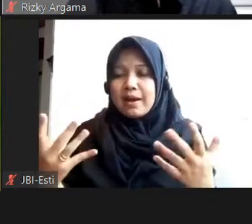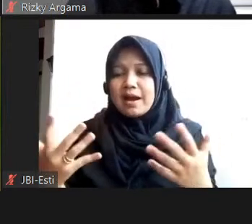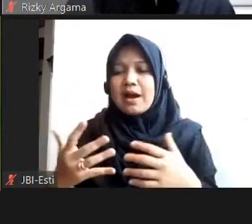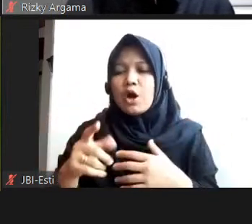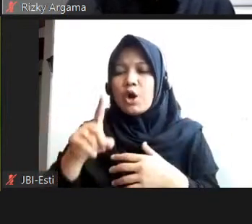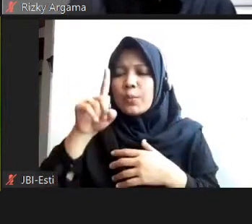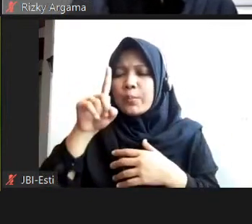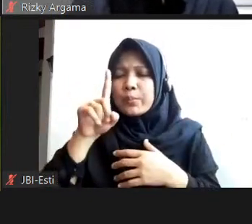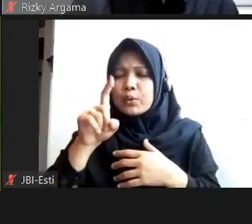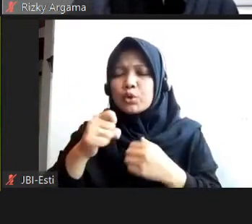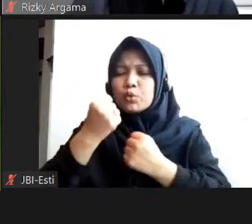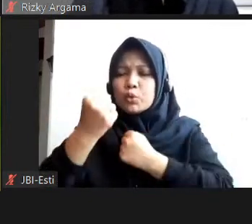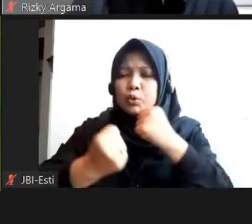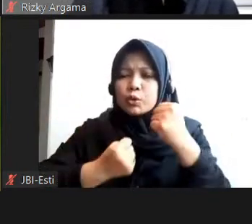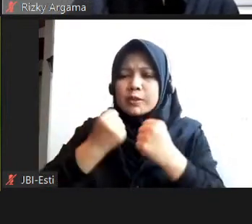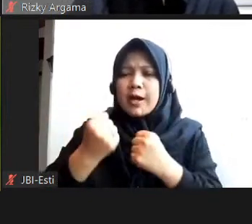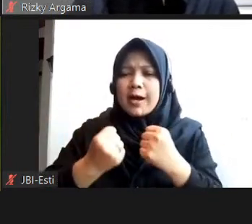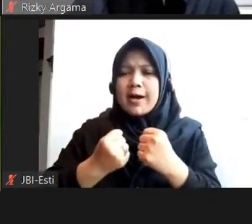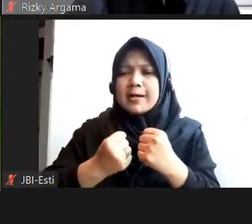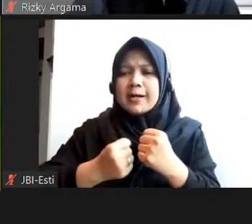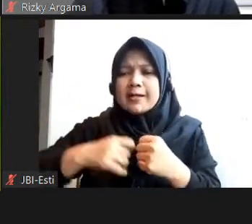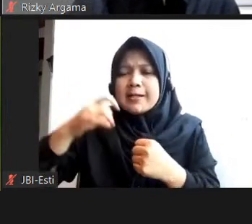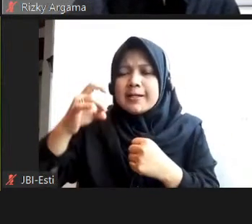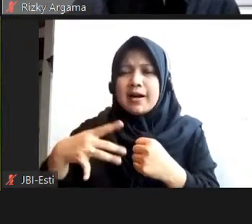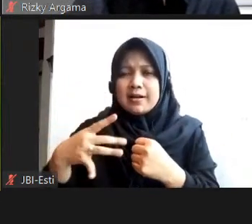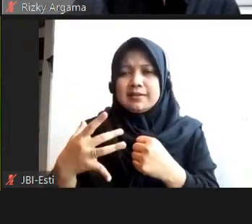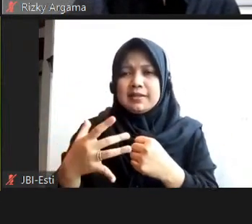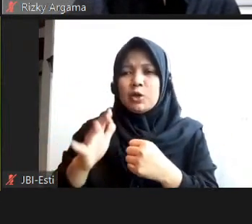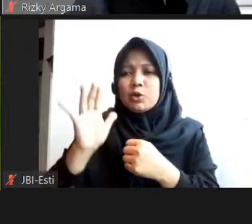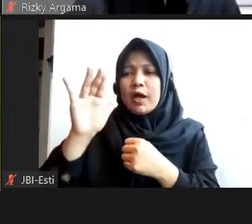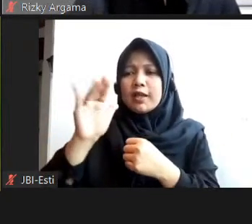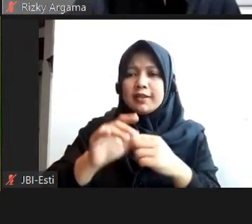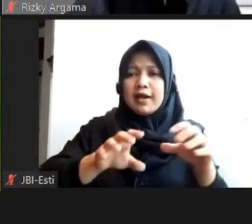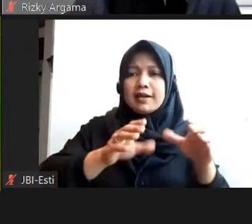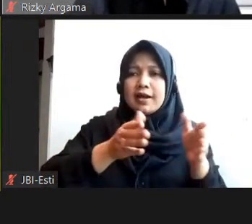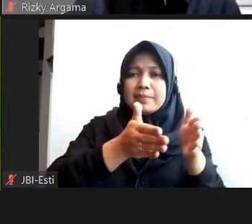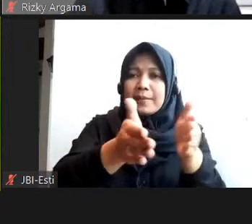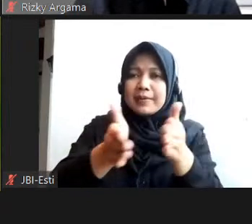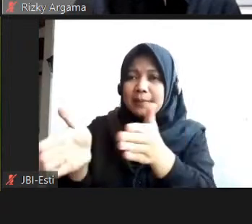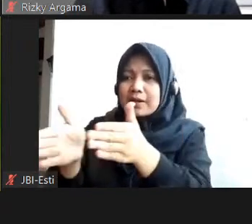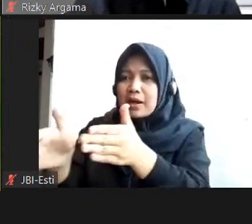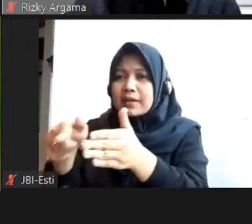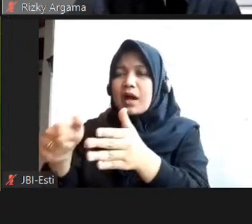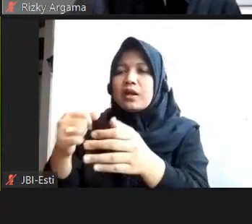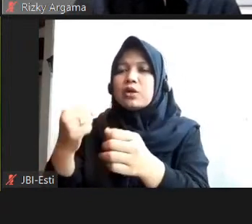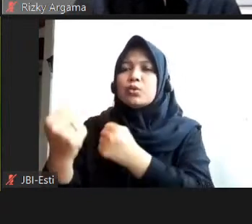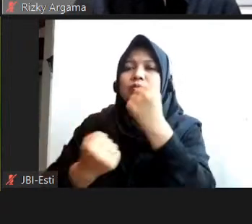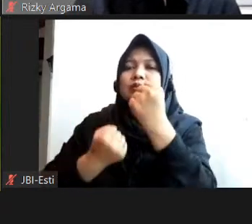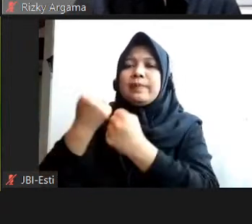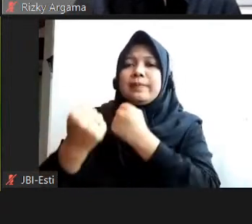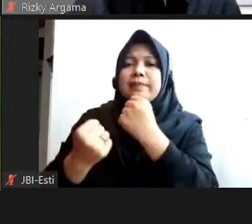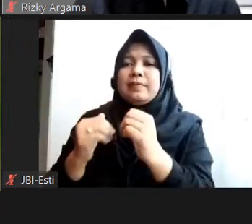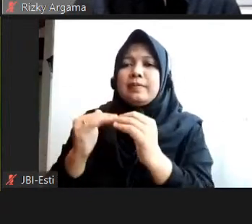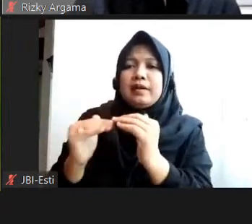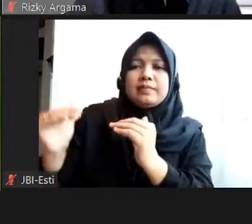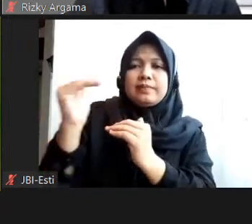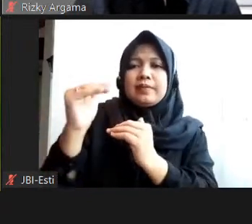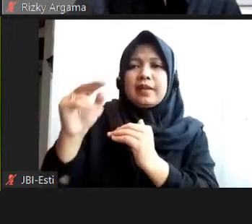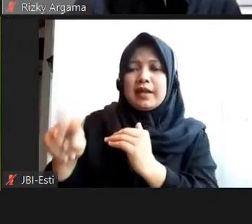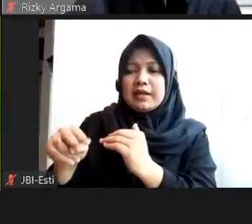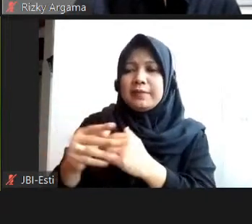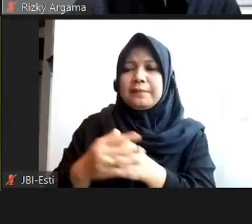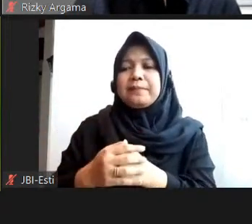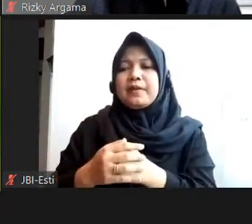untuk strengthening sektor ini, gitu. Civil society actors, baik citizen maupun